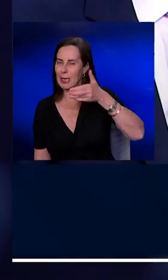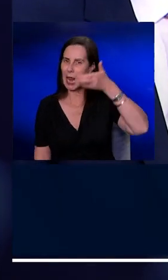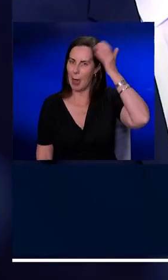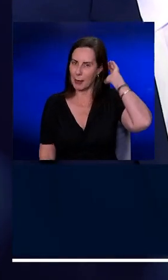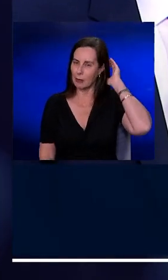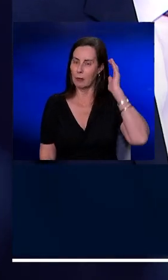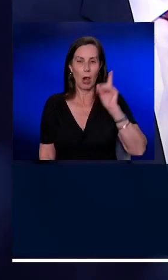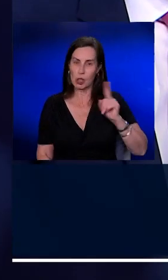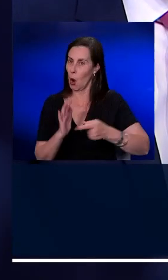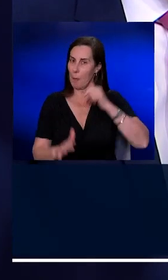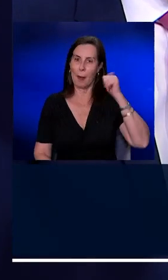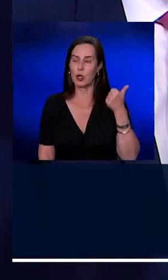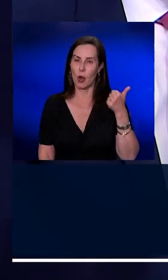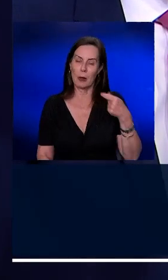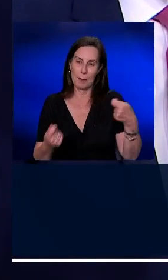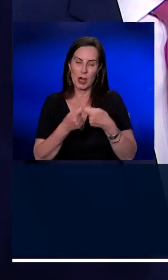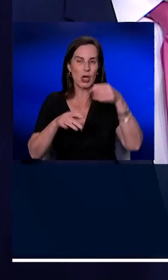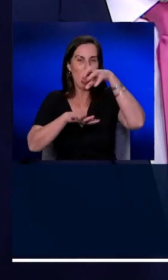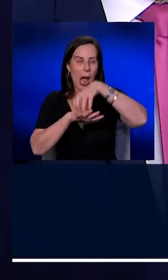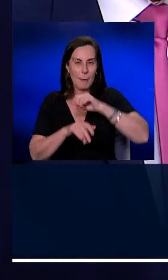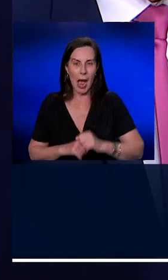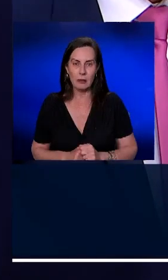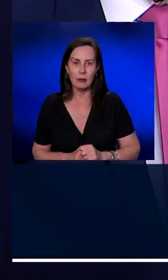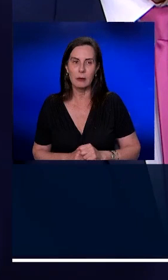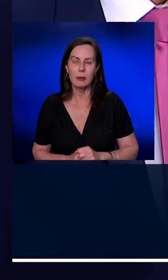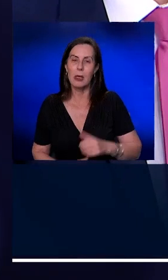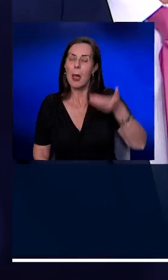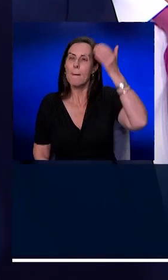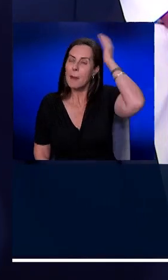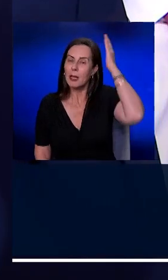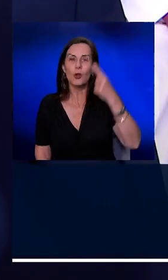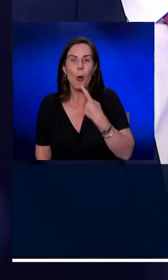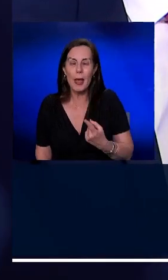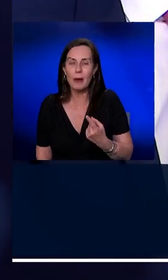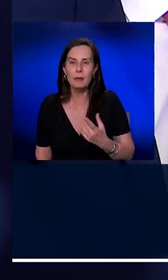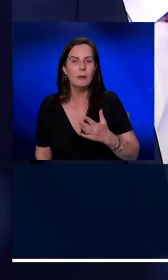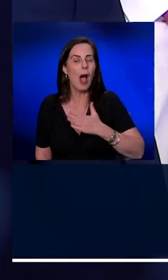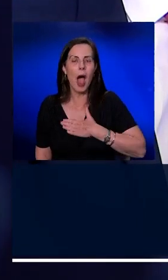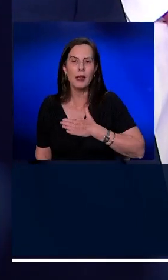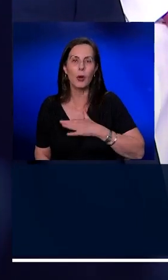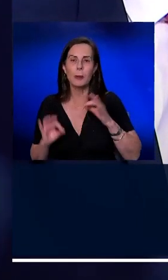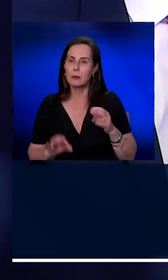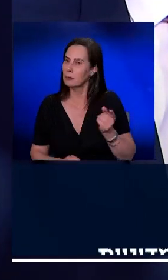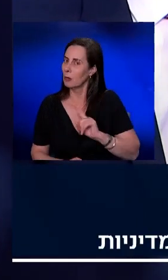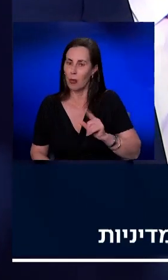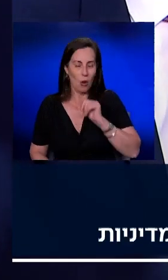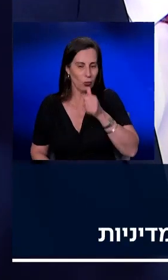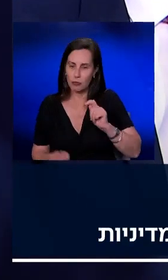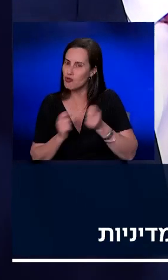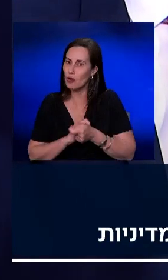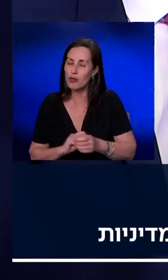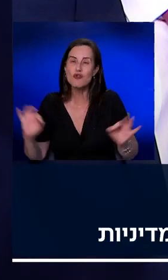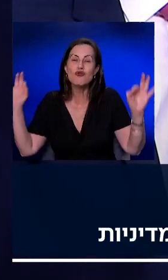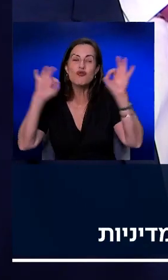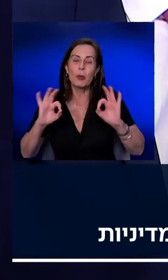לא פעם ראשונה, סביב הר הבית. בסביבת בנט אומרים, אנחנו בעצם לא מתכוונים לשנות פסיק